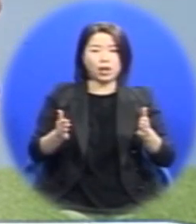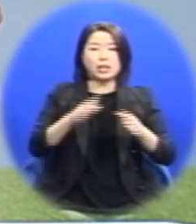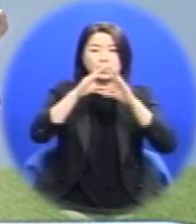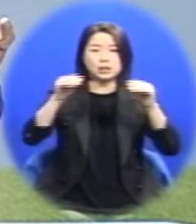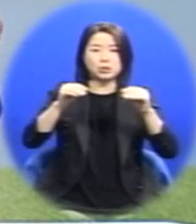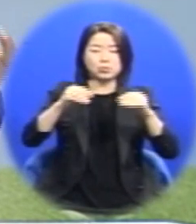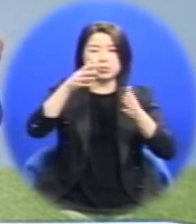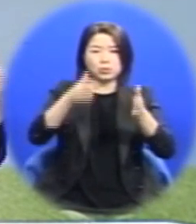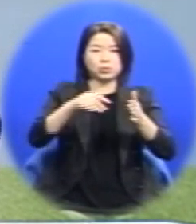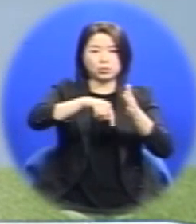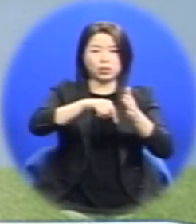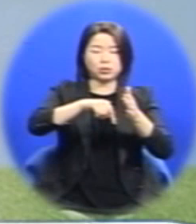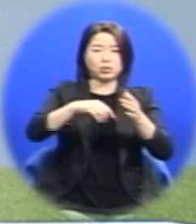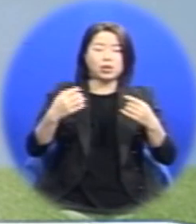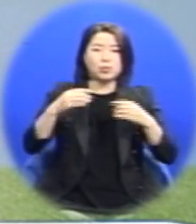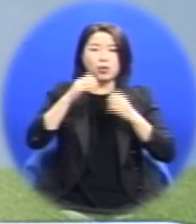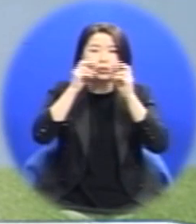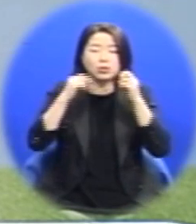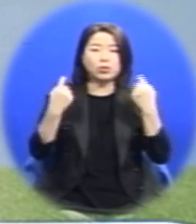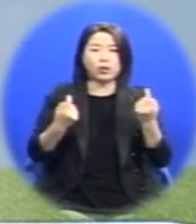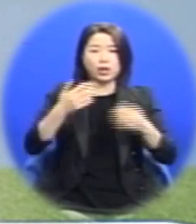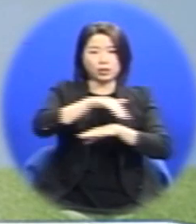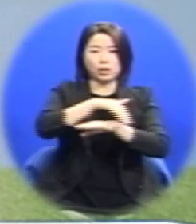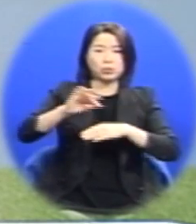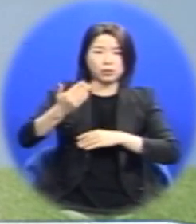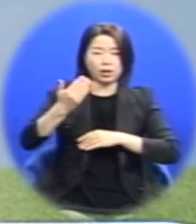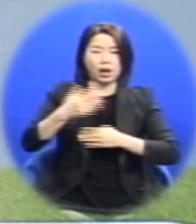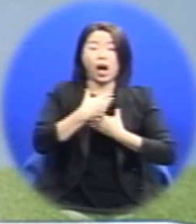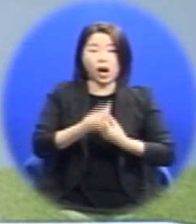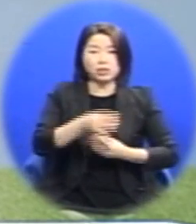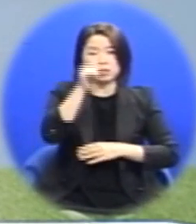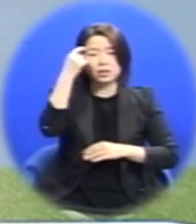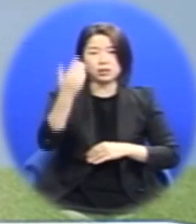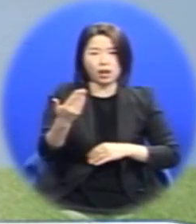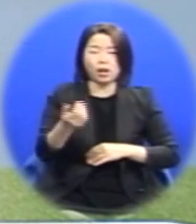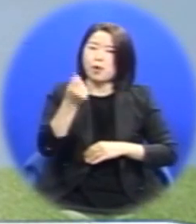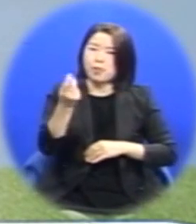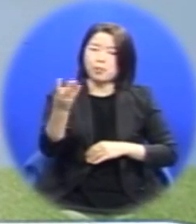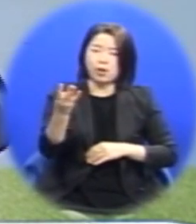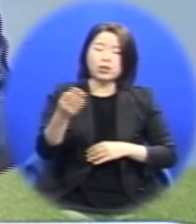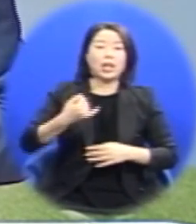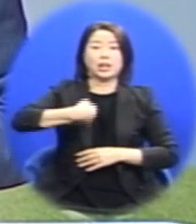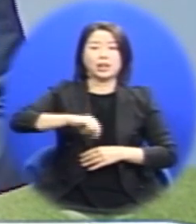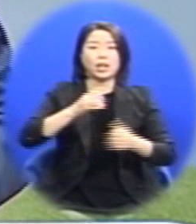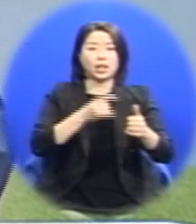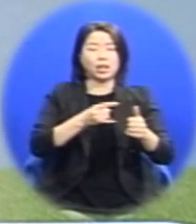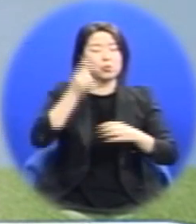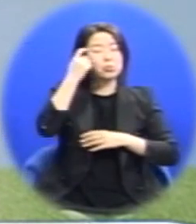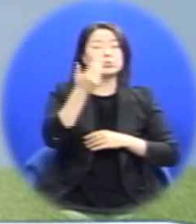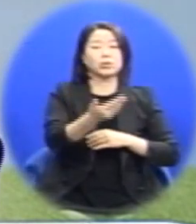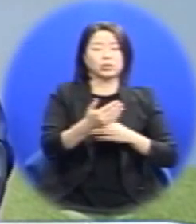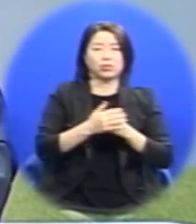선교 여행을 해도 괜찮은가? 안전할까? 그래서 몇 번 저희 딸에게